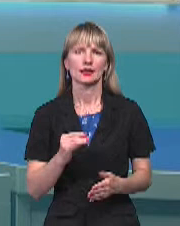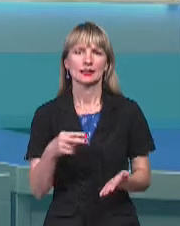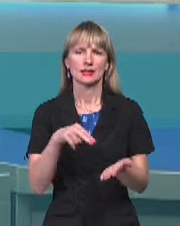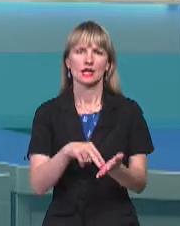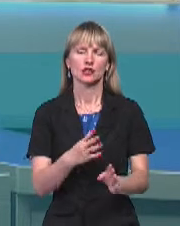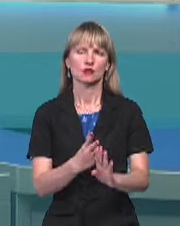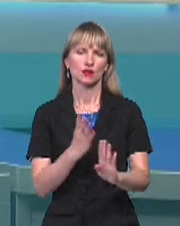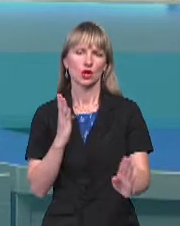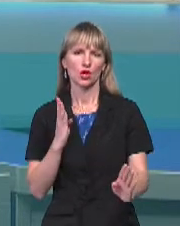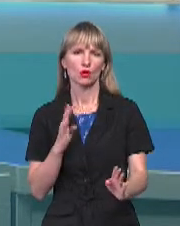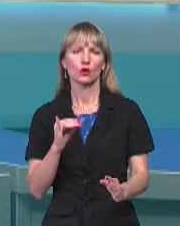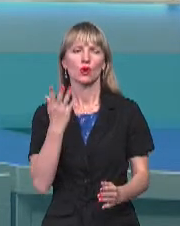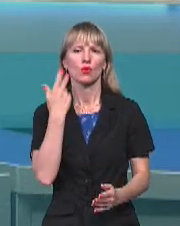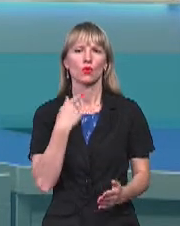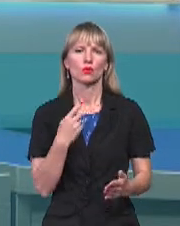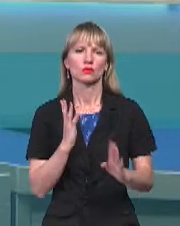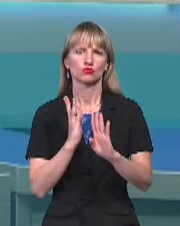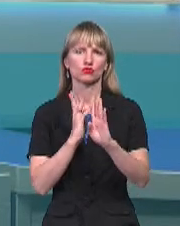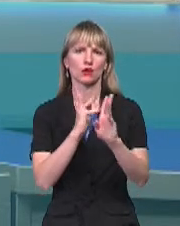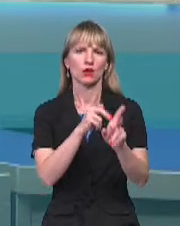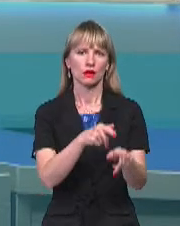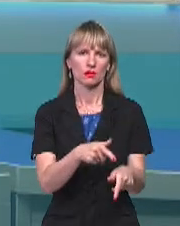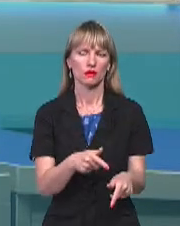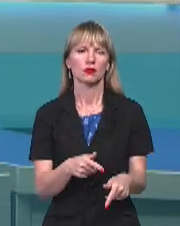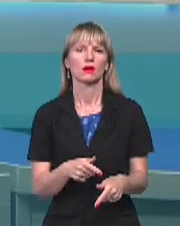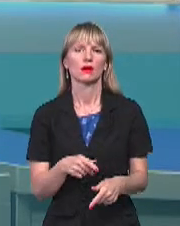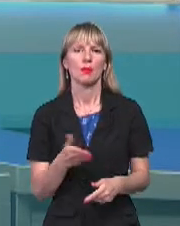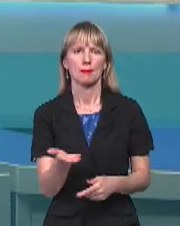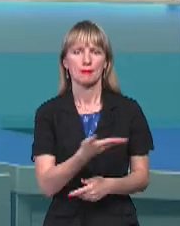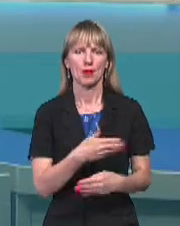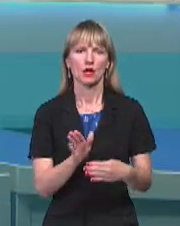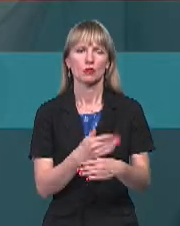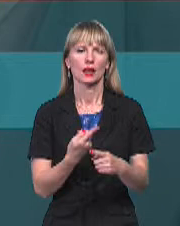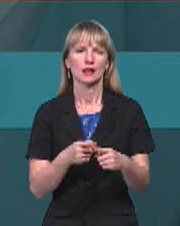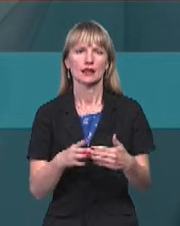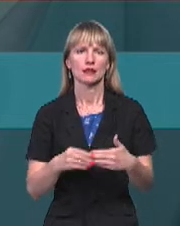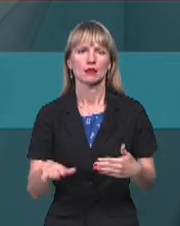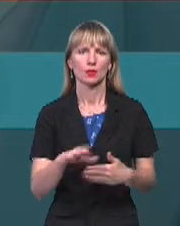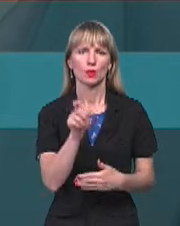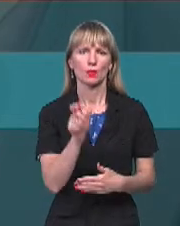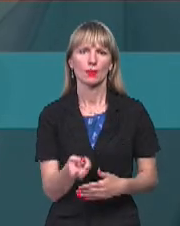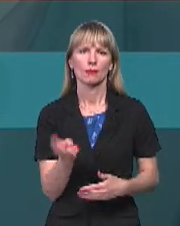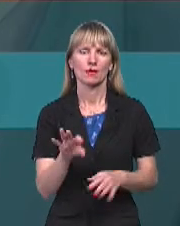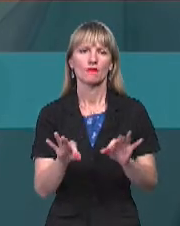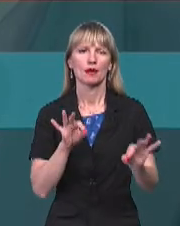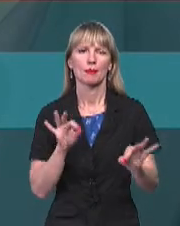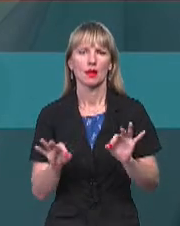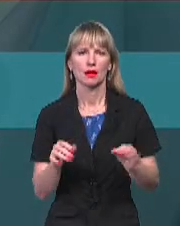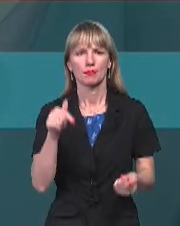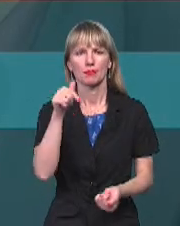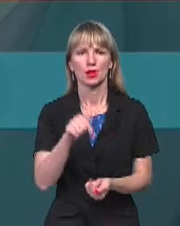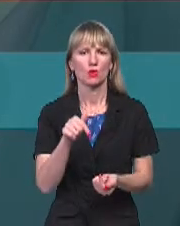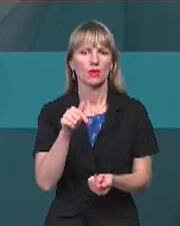Стаєш в чергу, і коли до тебе черга доходить, ми розподіляємо ці ділянки, людина приходить, вибирає,